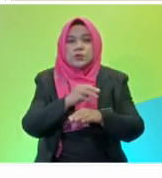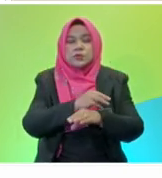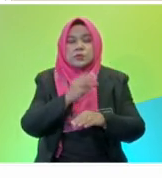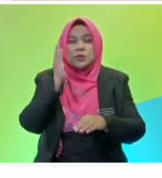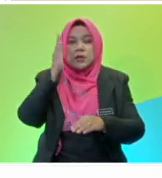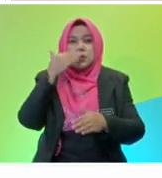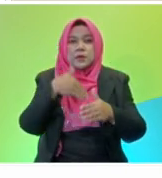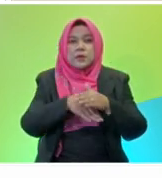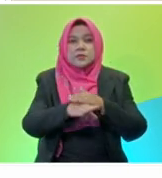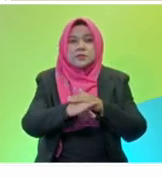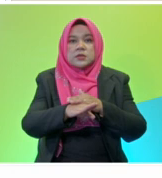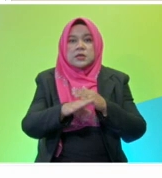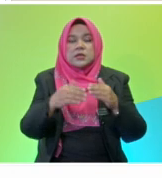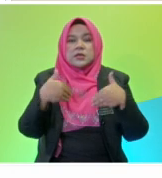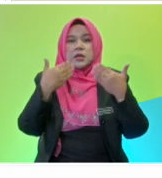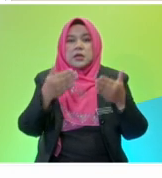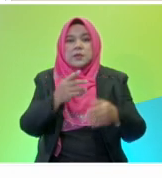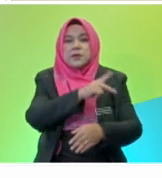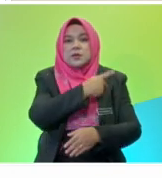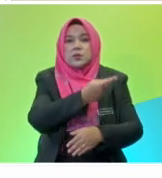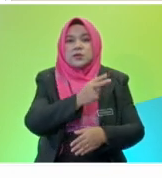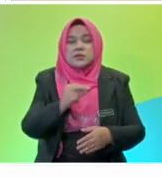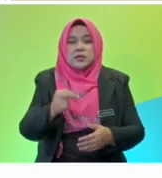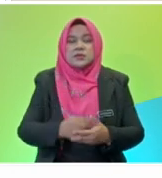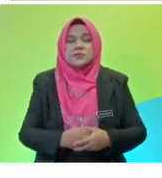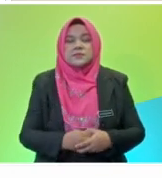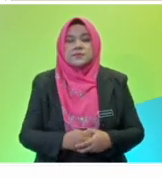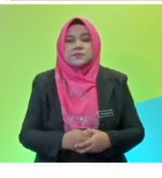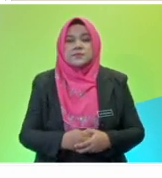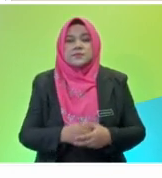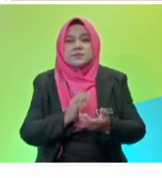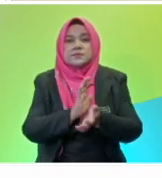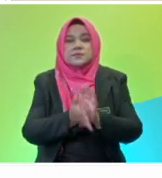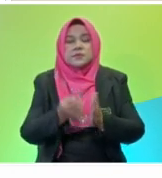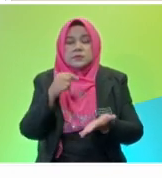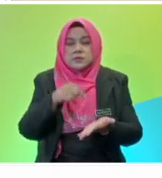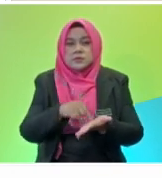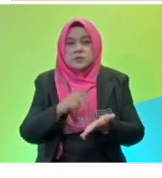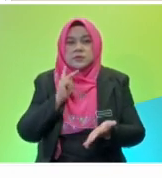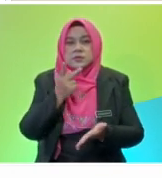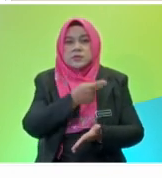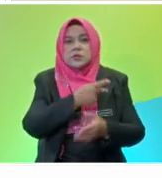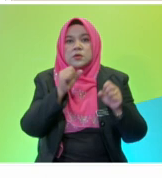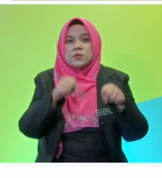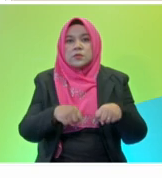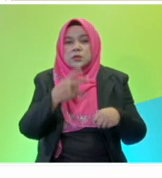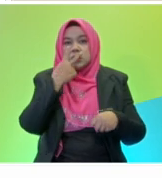ke 11 lah yang ditulis bawah jadi di sini kita boleh tengok hak